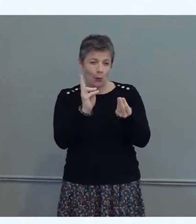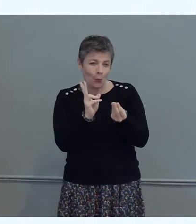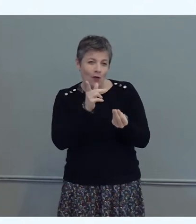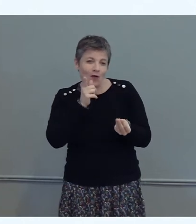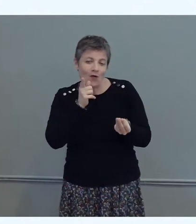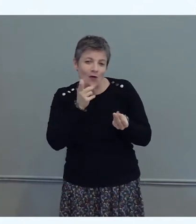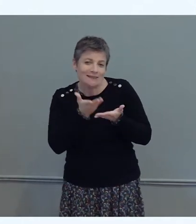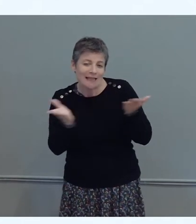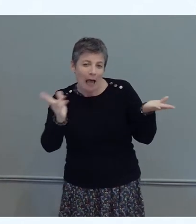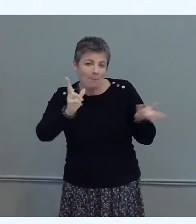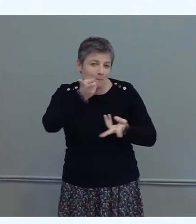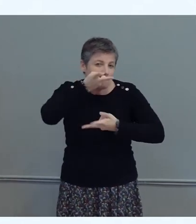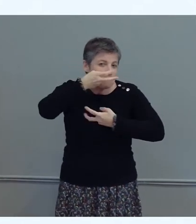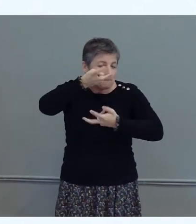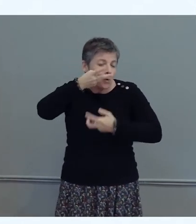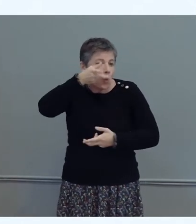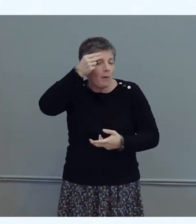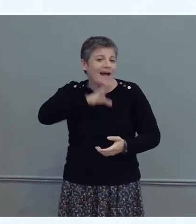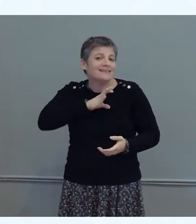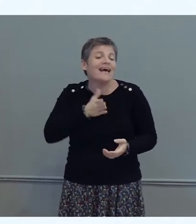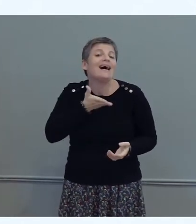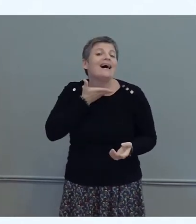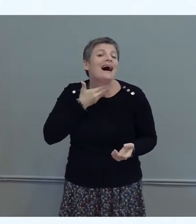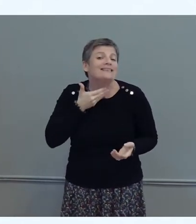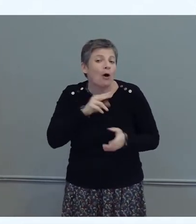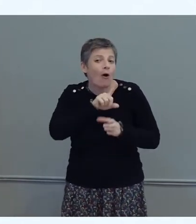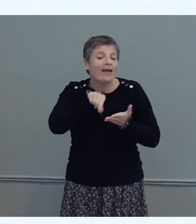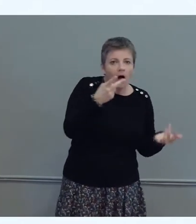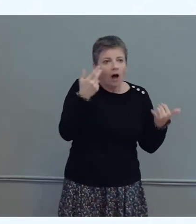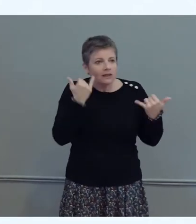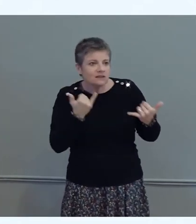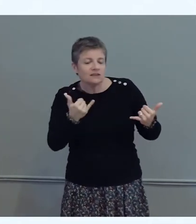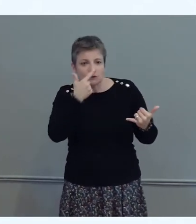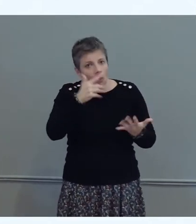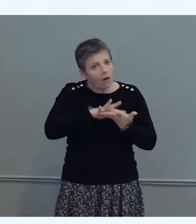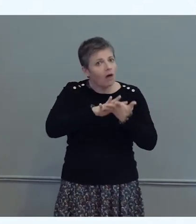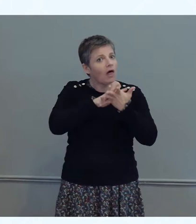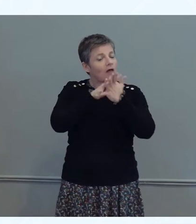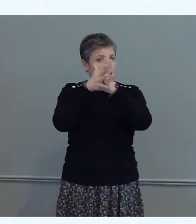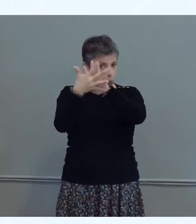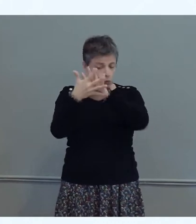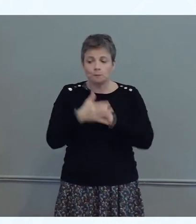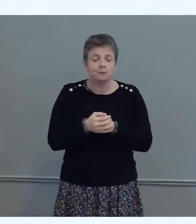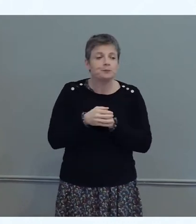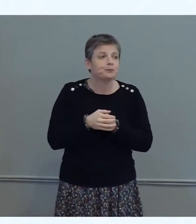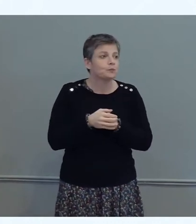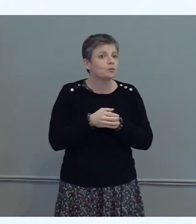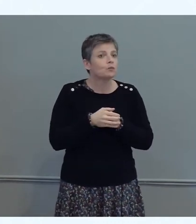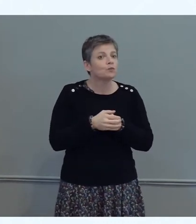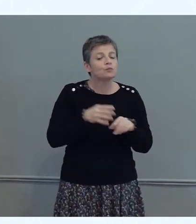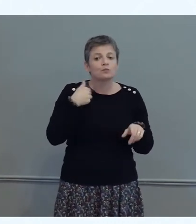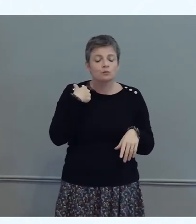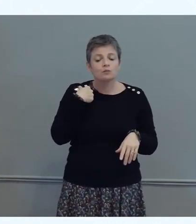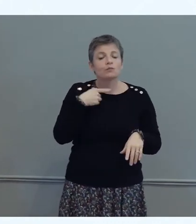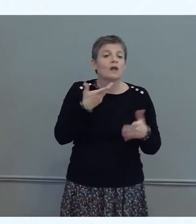québécois, mais je ne vais pas l'éliminer. J'y arriverai pas de toute façon. Je voulais juste vous dire que je vais parler d'un point de